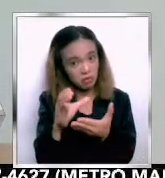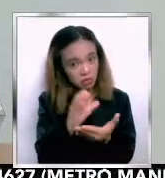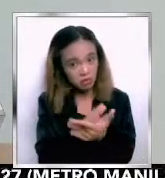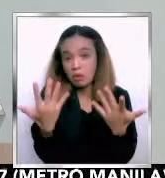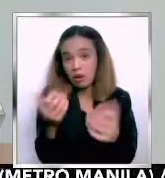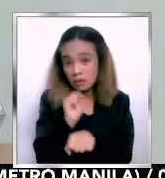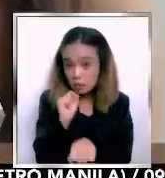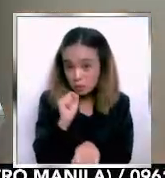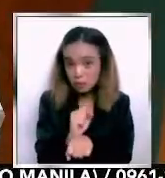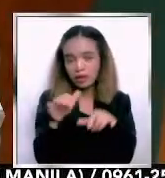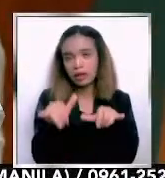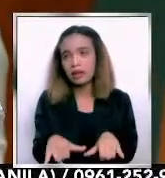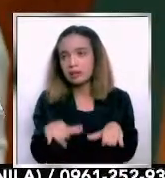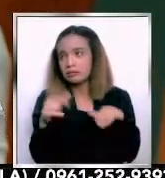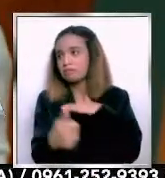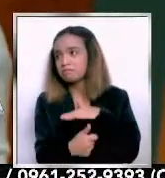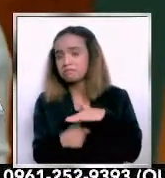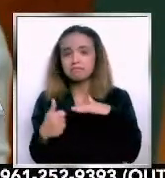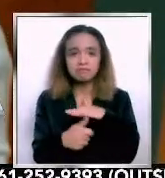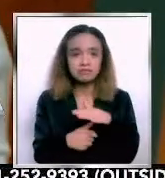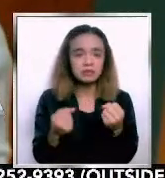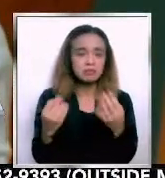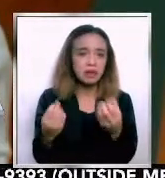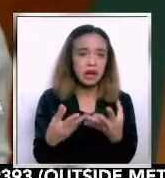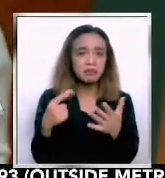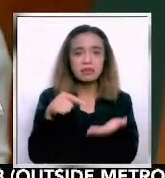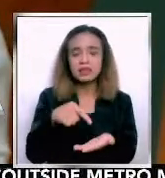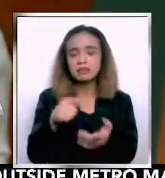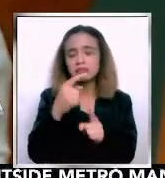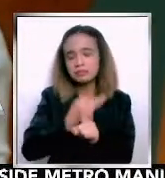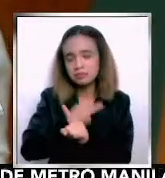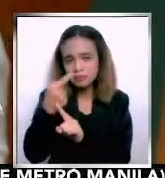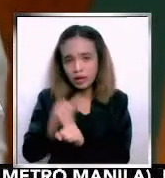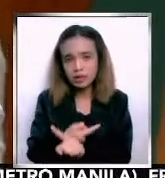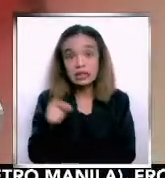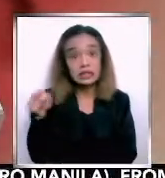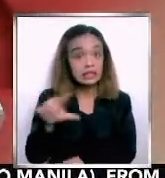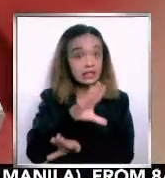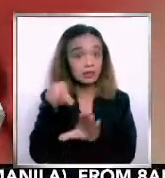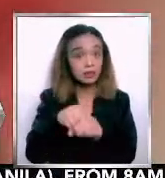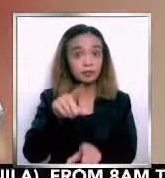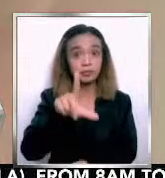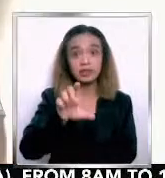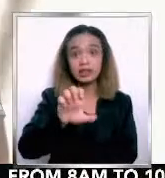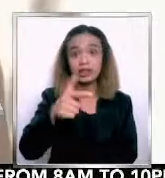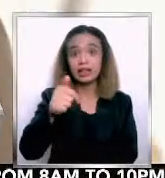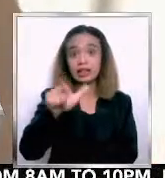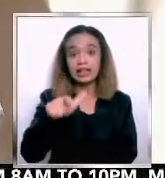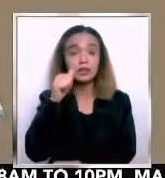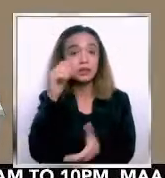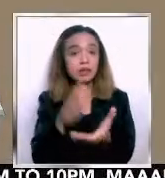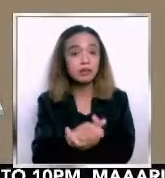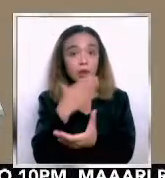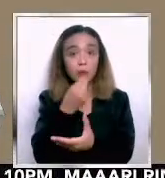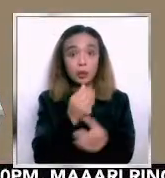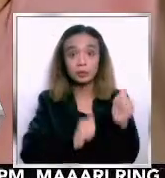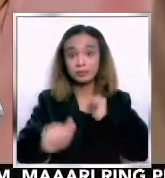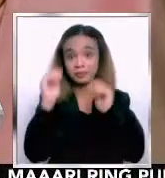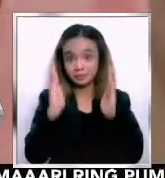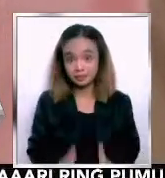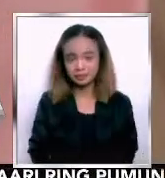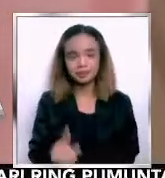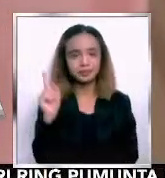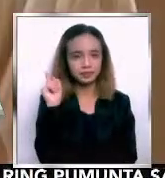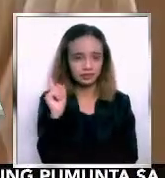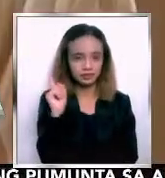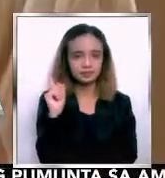for ilang months. Kasalanan yun. Kabilang si Shane sa legal wives na pinagbibidahan ni Dennis Trillo, Andrea Torres,